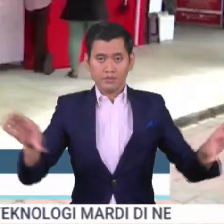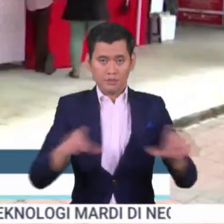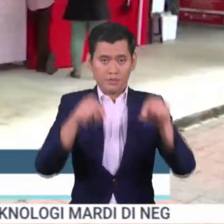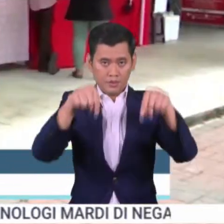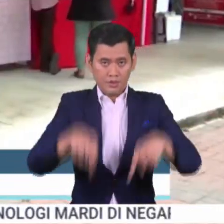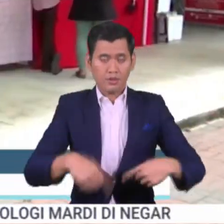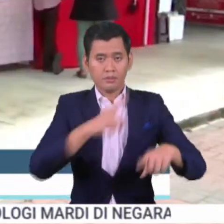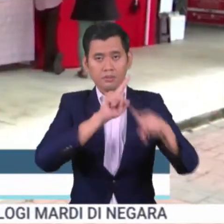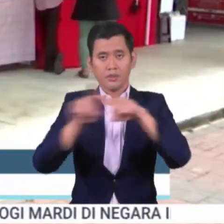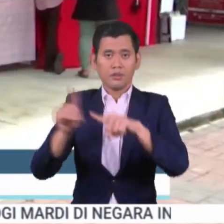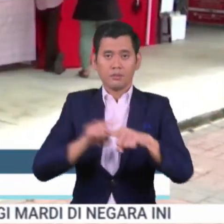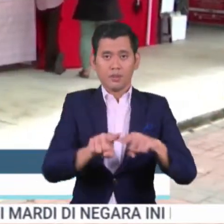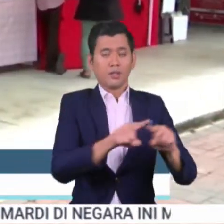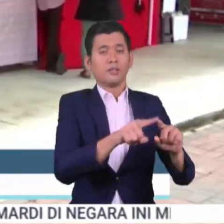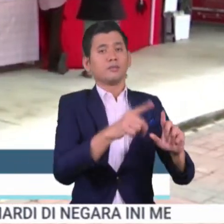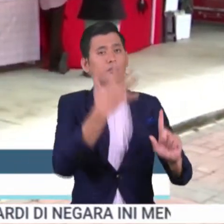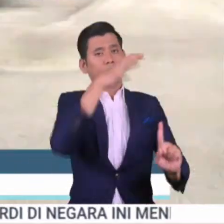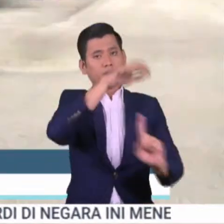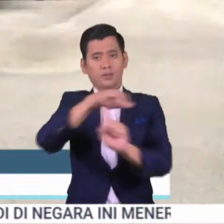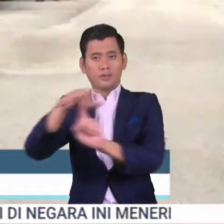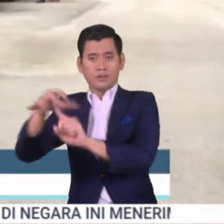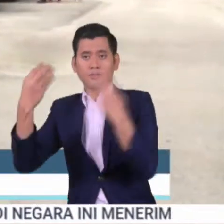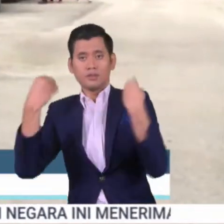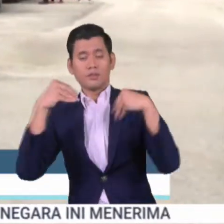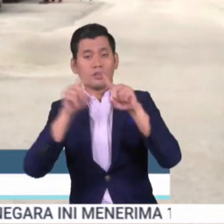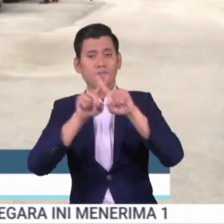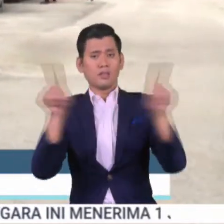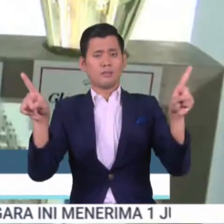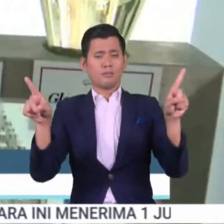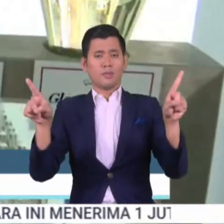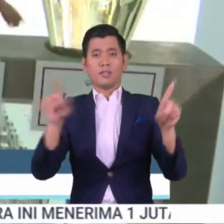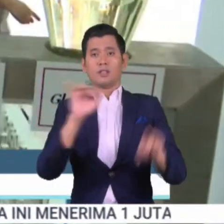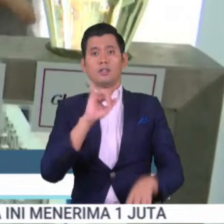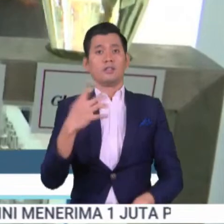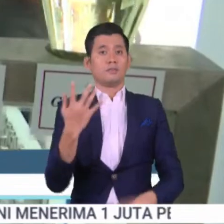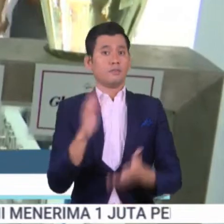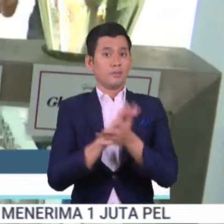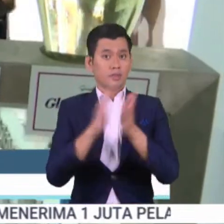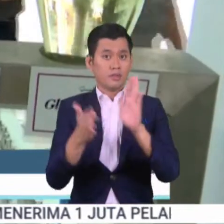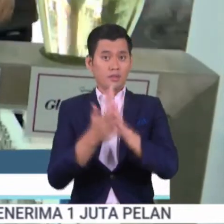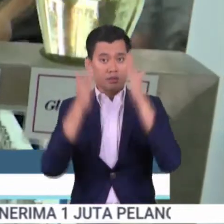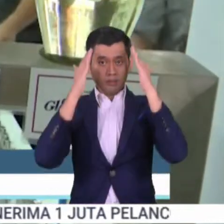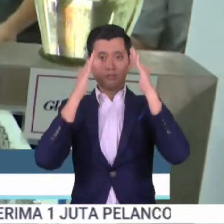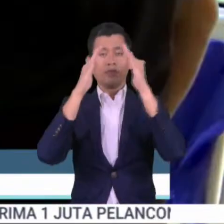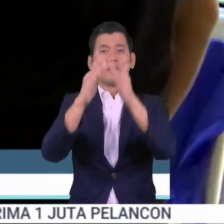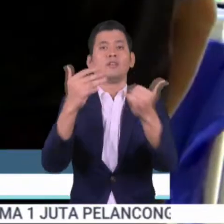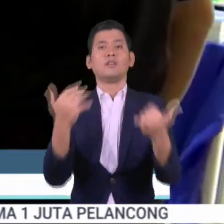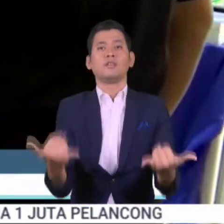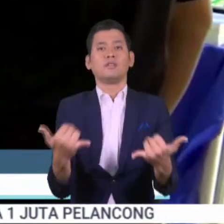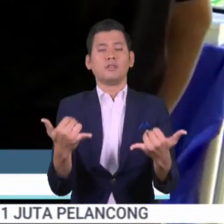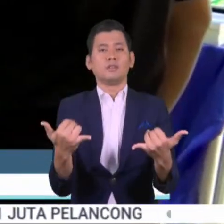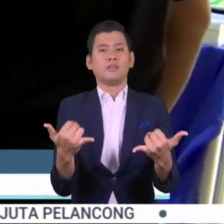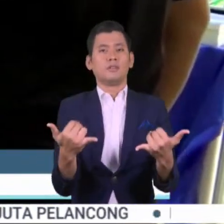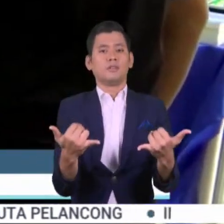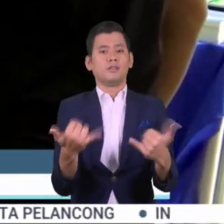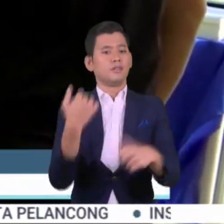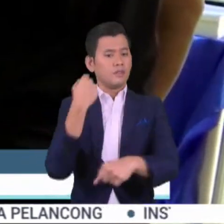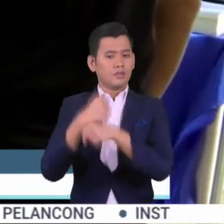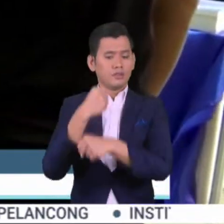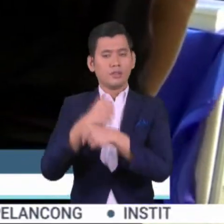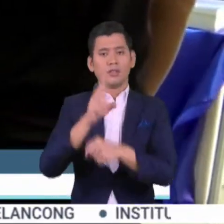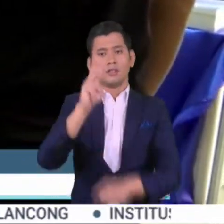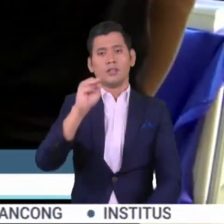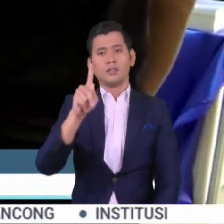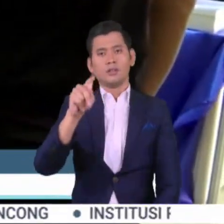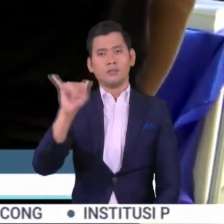termasuk pelbagai jenis gerai-gerai jualan. Dan namun apa yang paling menjadi perhatian adalah eksplorasi kerja MITI